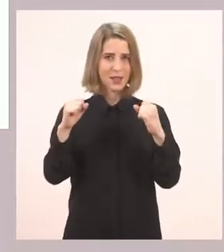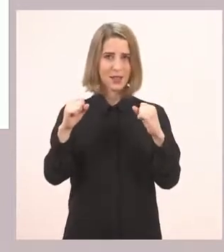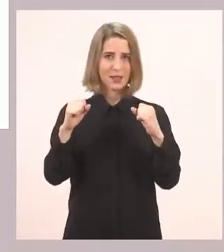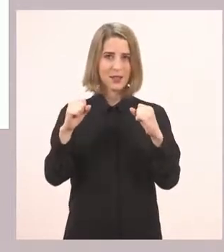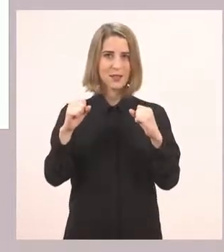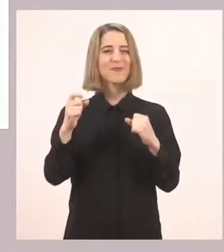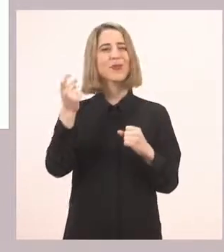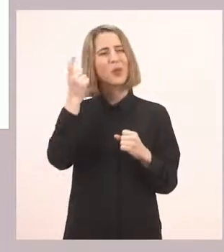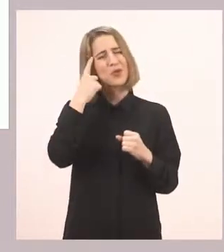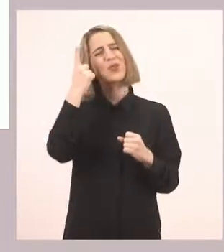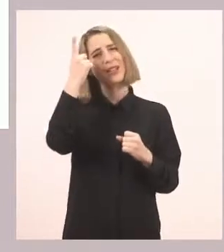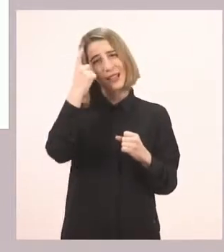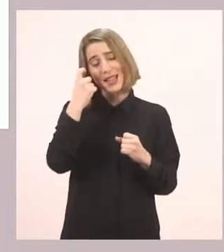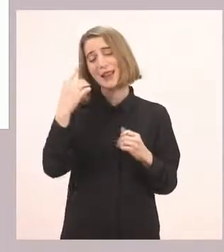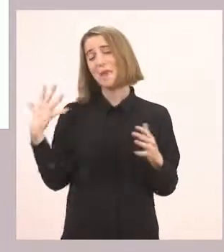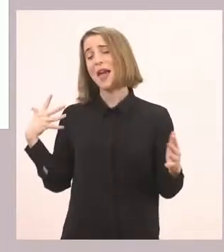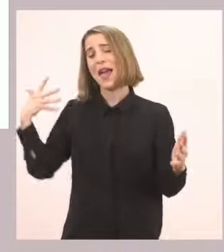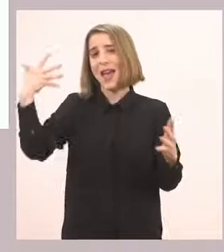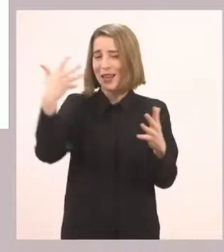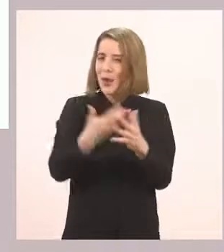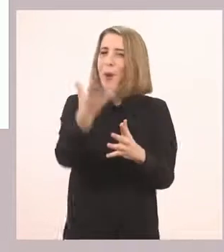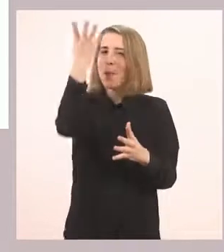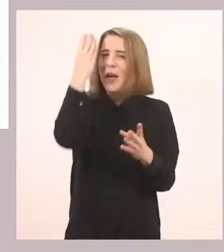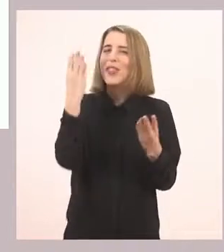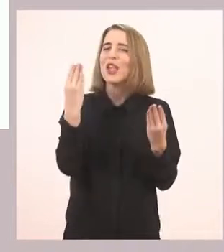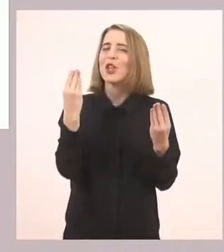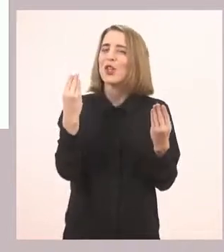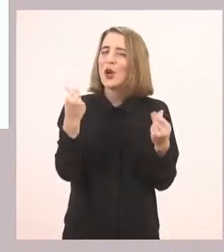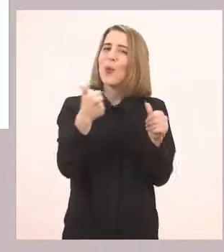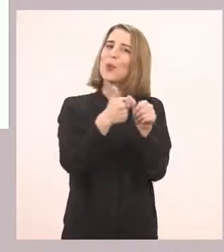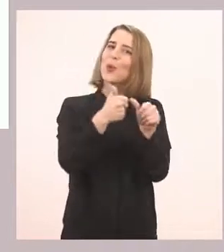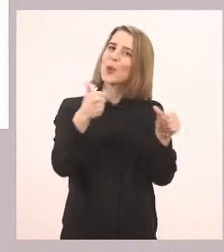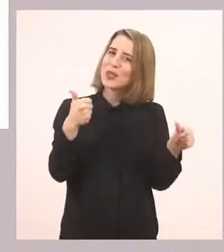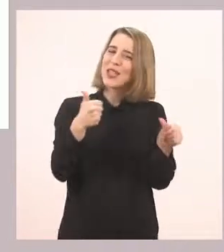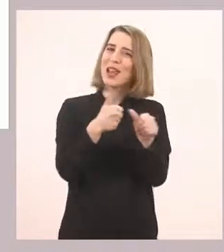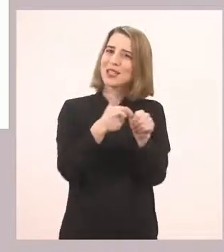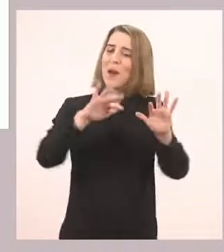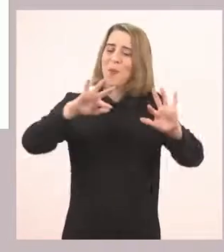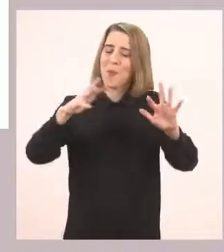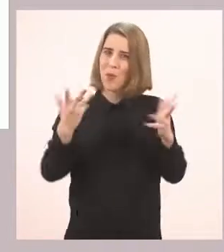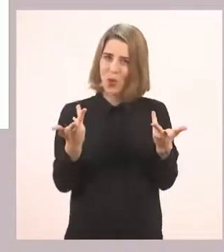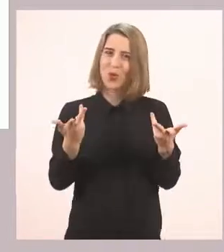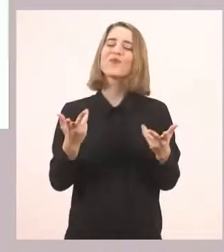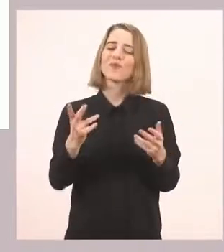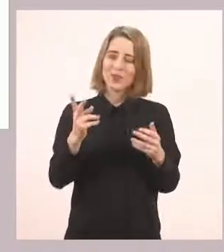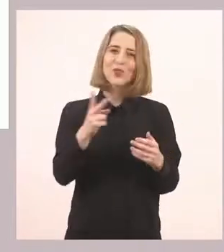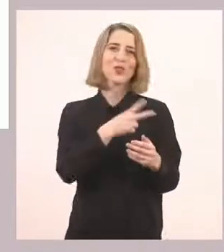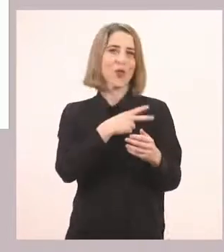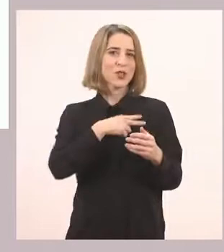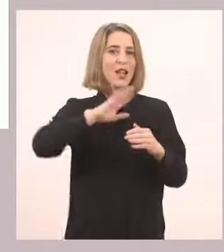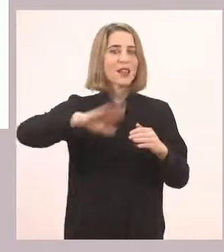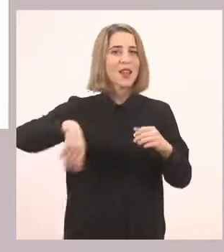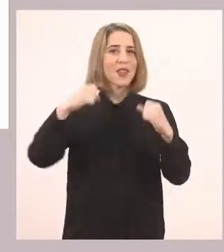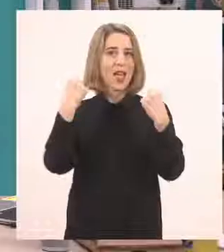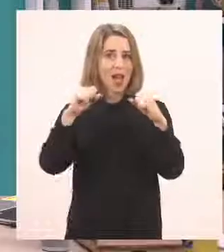νομίζω ότι έχετε καταλάβει τόσο καιρό που είμαστε στην πρώτη δημοτικού και κάνουμε τα τετράδια εργασιών, ότι τελευταία άσκηση γράφουμε